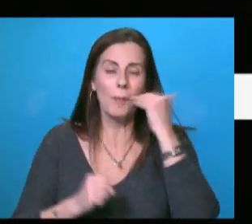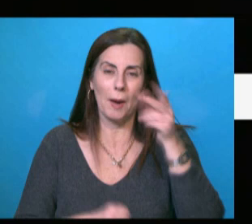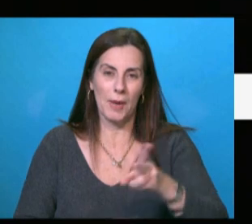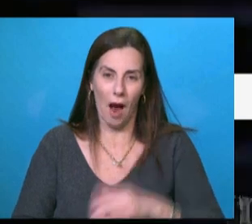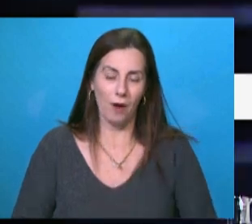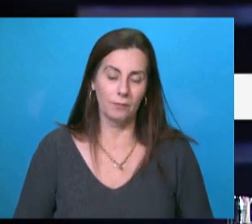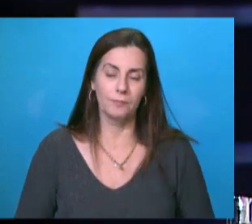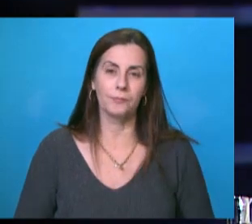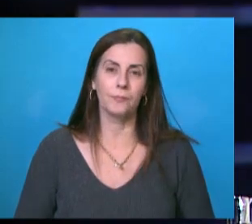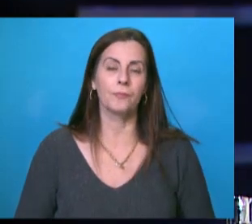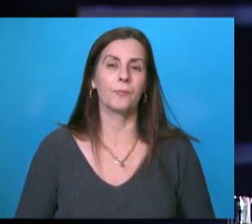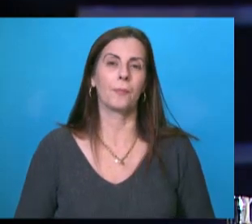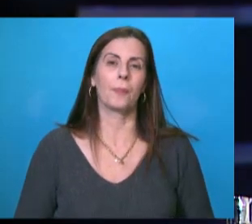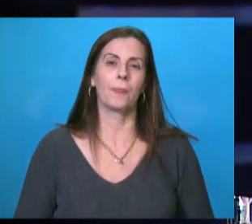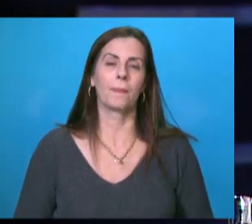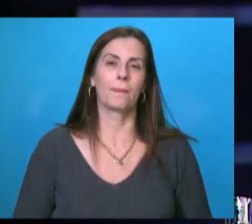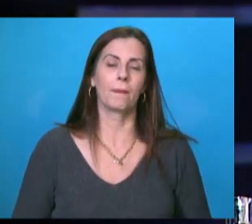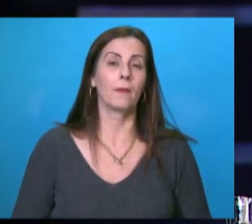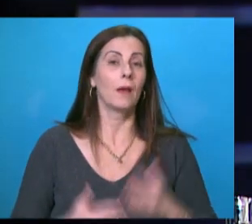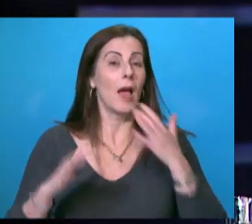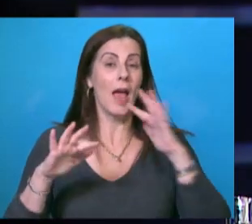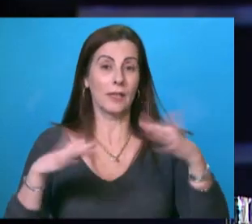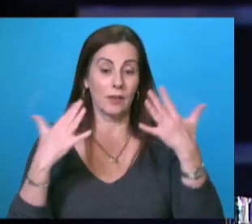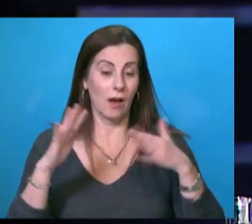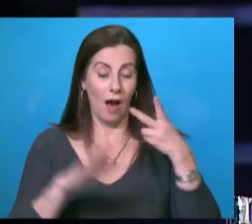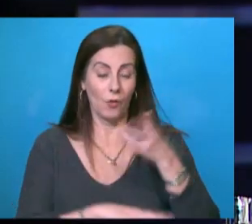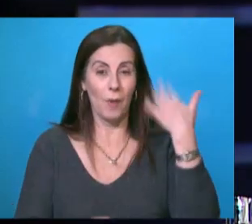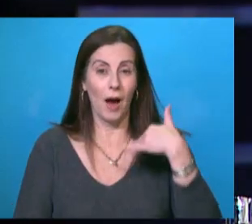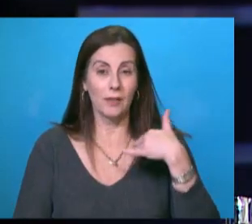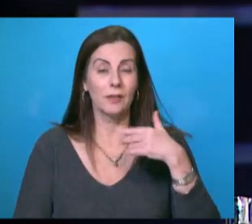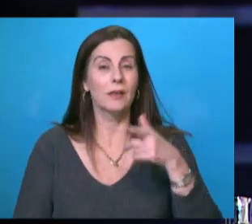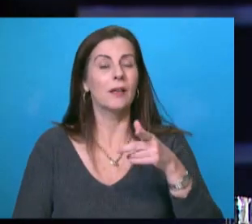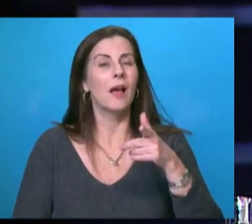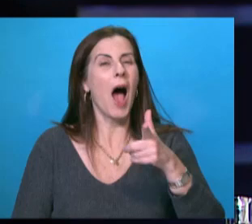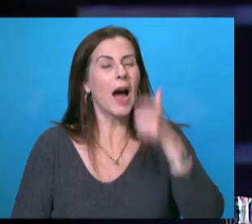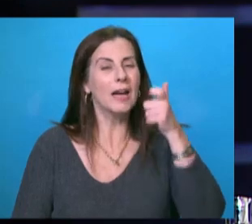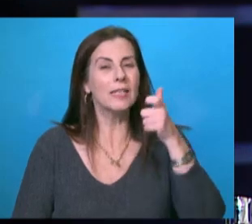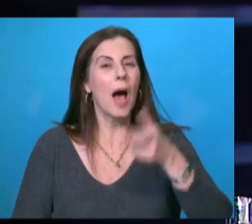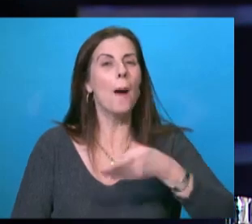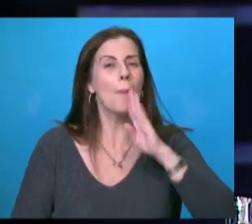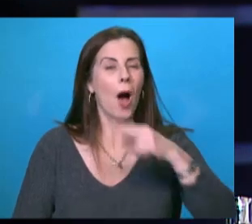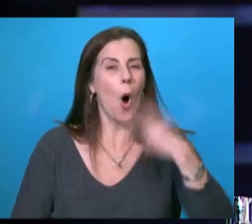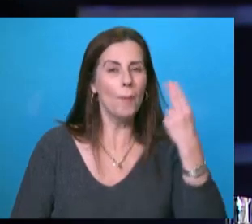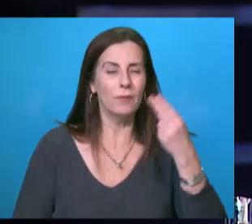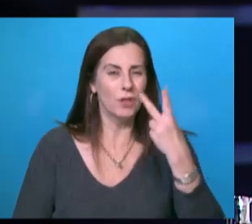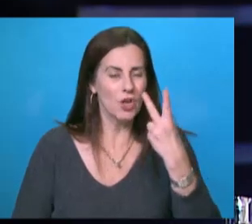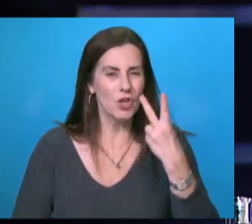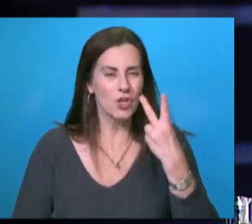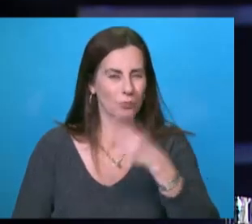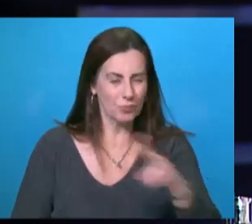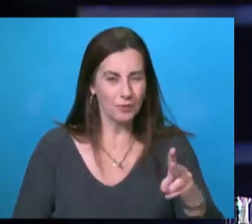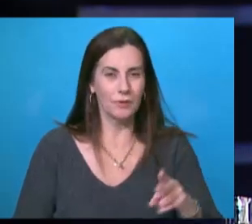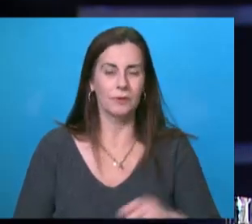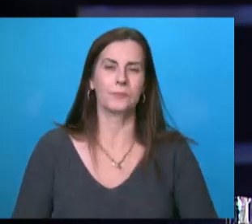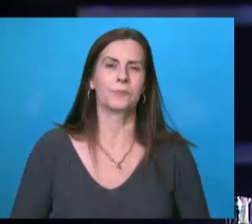חוזרים אלינו. כבר 10 שנים חלפו מאז הרצח במועדון הבר נוער שבו נרצחו ניר כץ וליז טרובישי, זכרם לברכה.